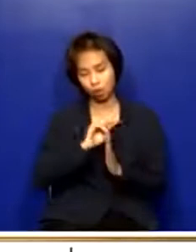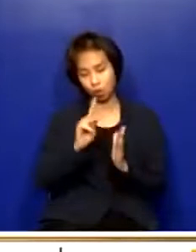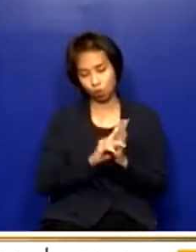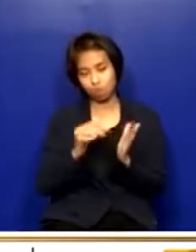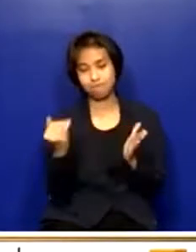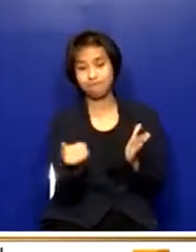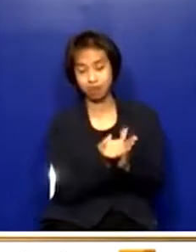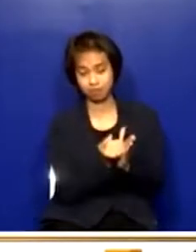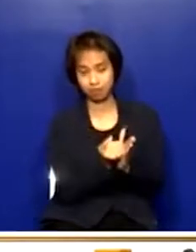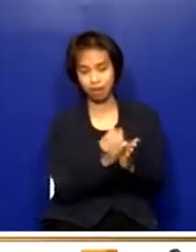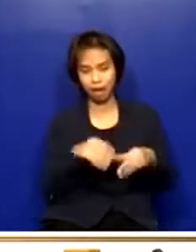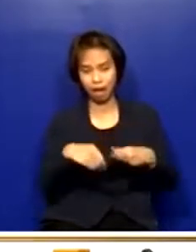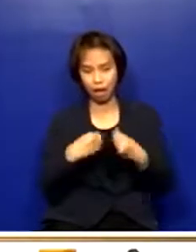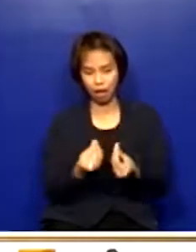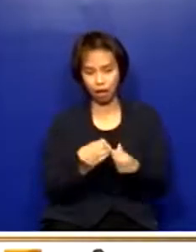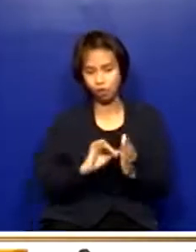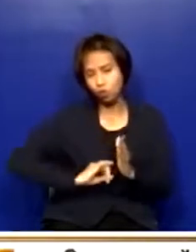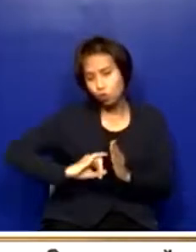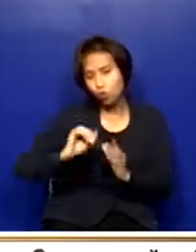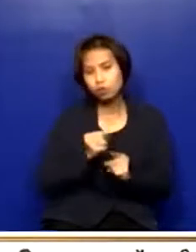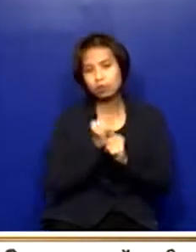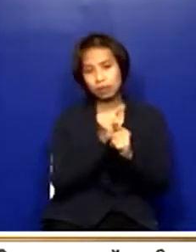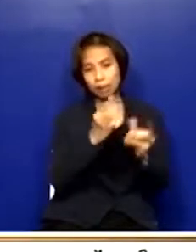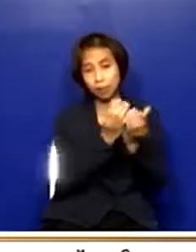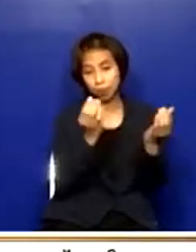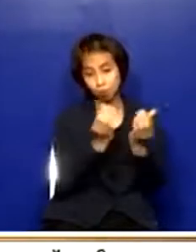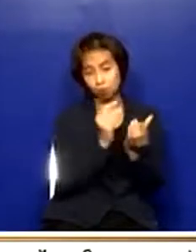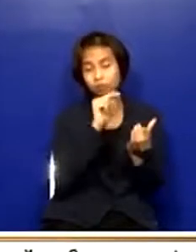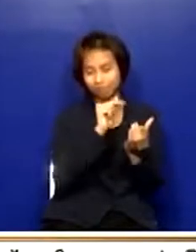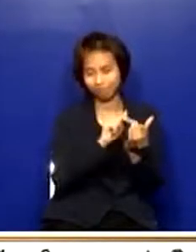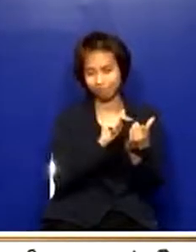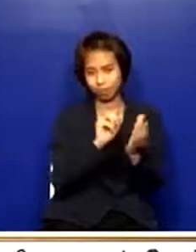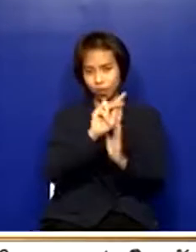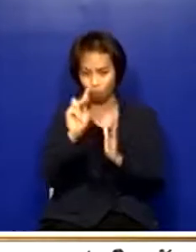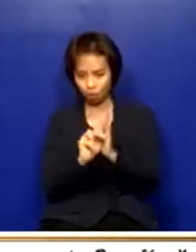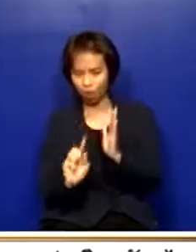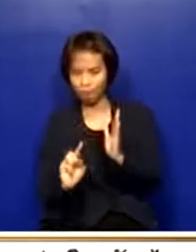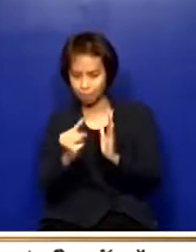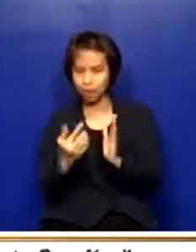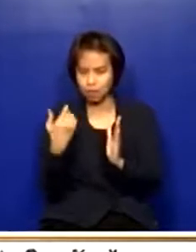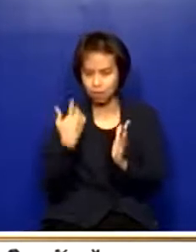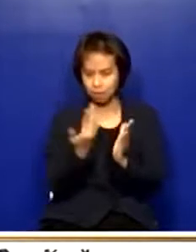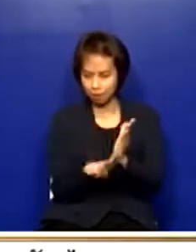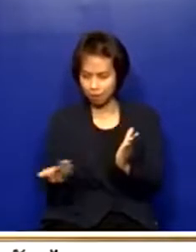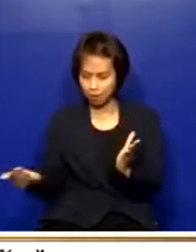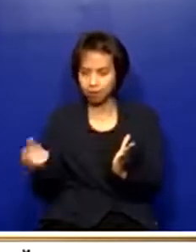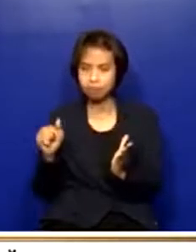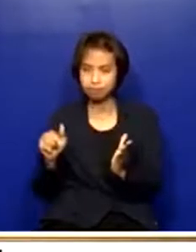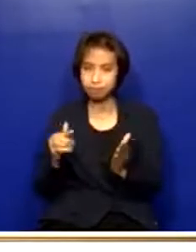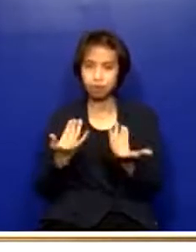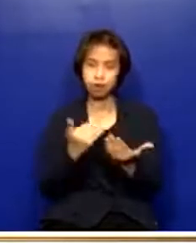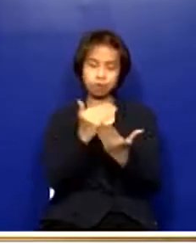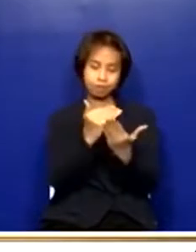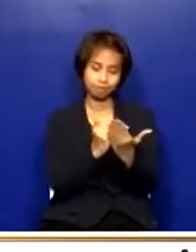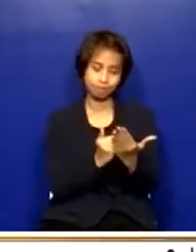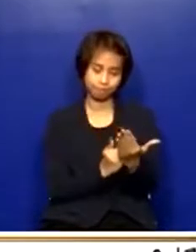ระรชกรษิดีการให้ถกต้องรัฐids areมกฎหมายใหม่เนยหลายข้อจะต้องทำนะครับผมจะรัรมให